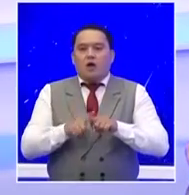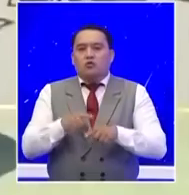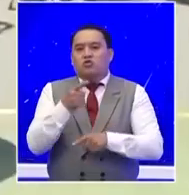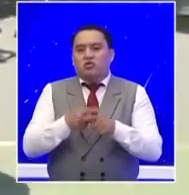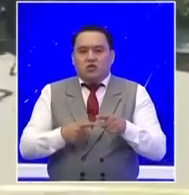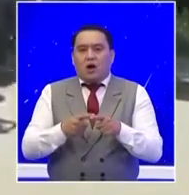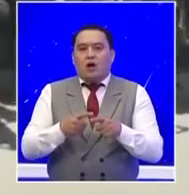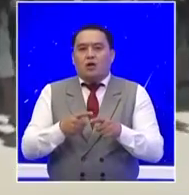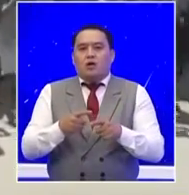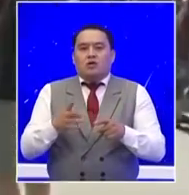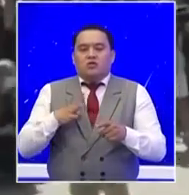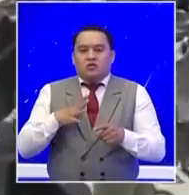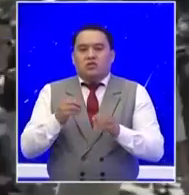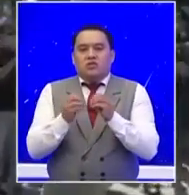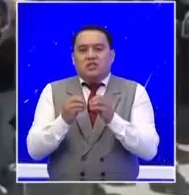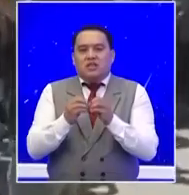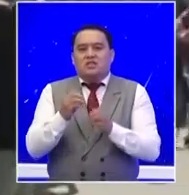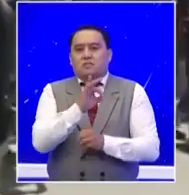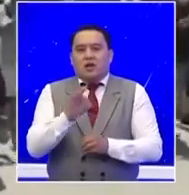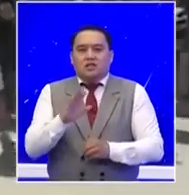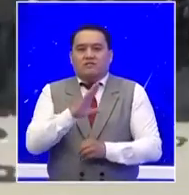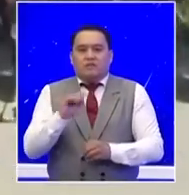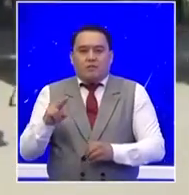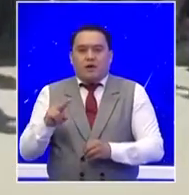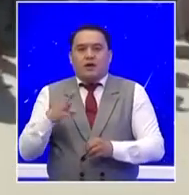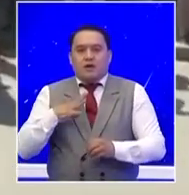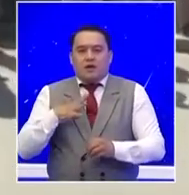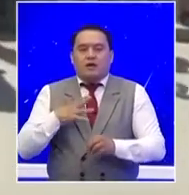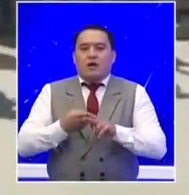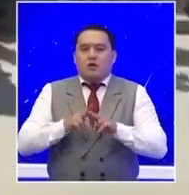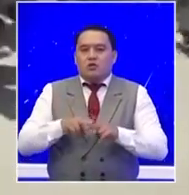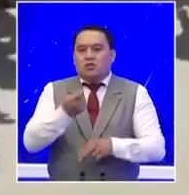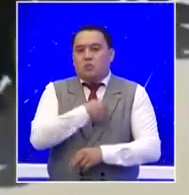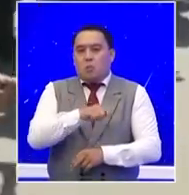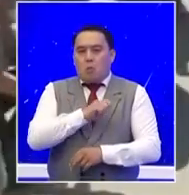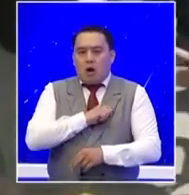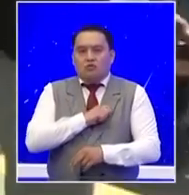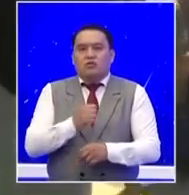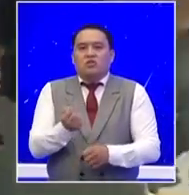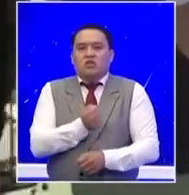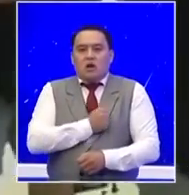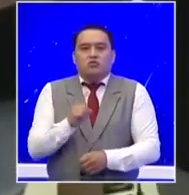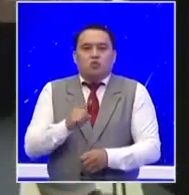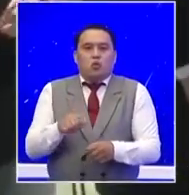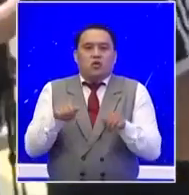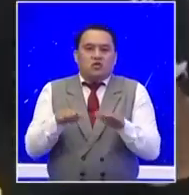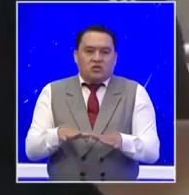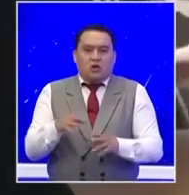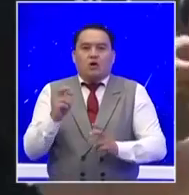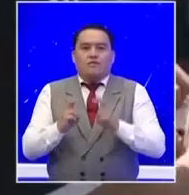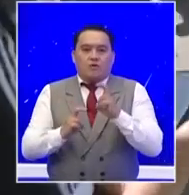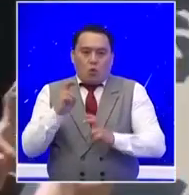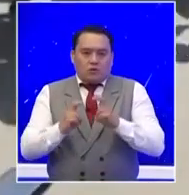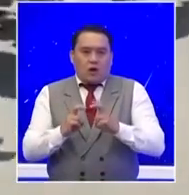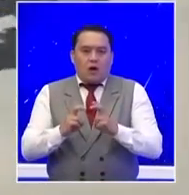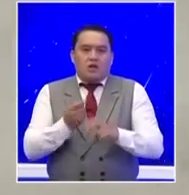долю автопрома приходится около 10% ВВВ Испании, и власти страны уже выразили сожаление в связи с решением автоконцерна.